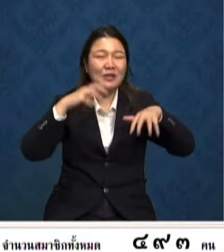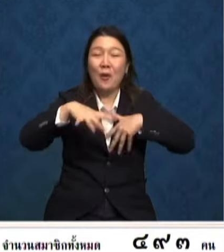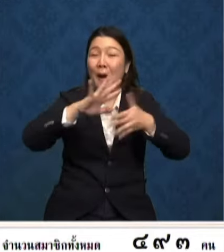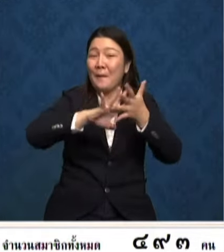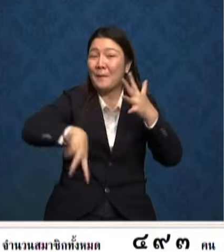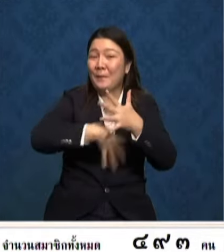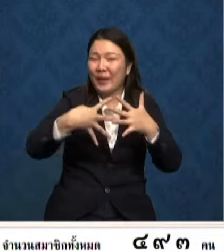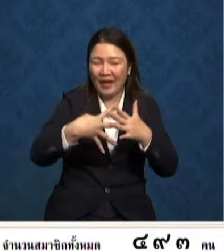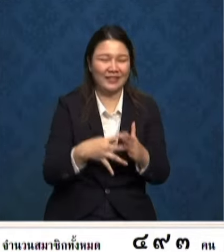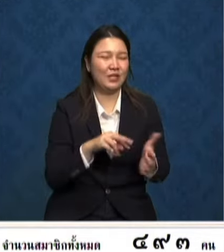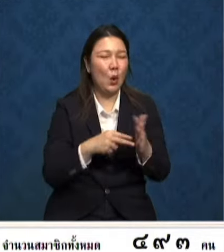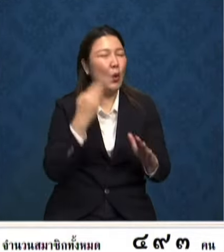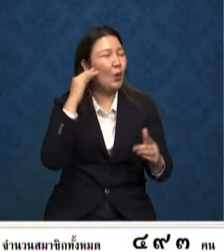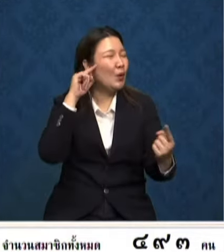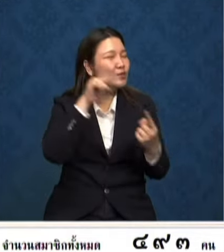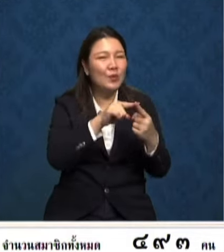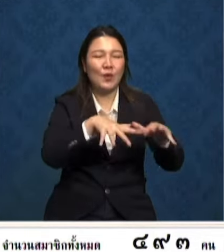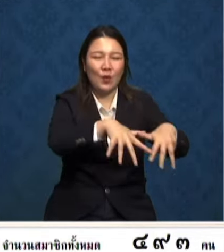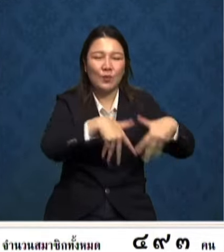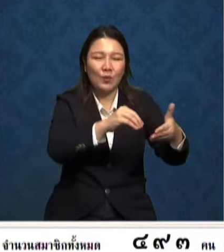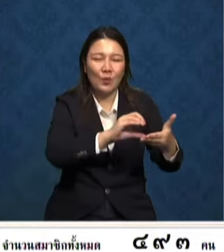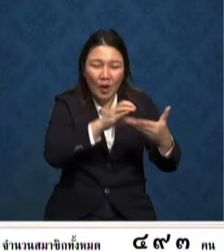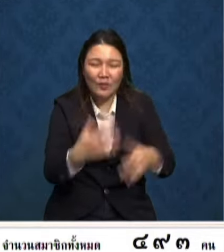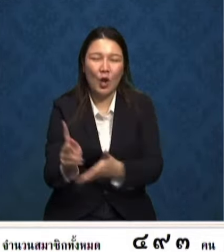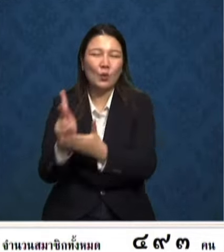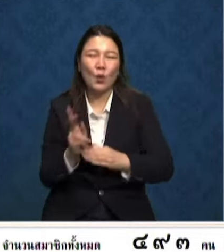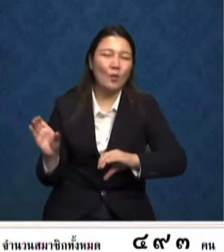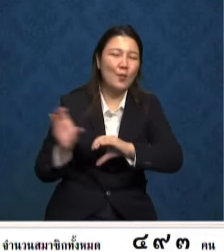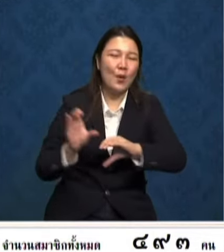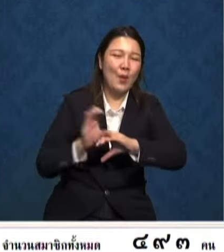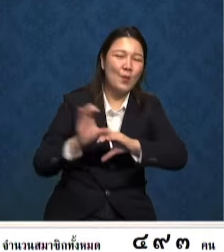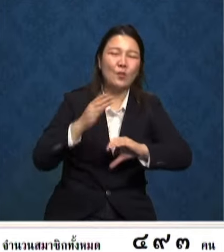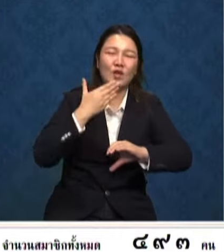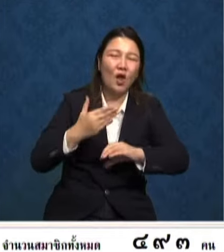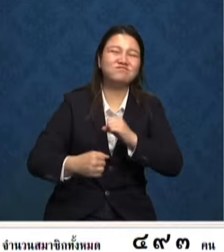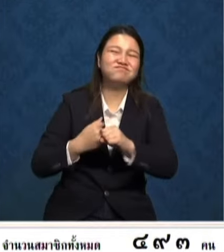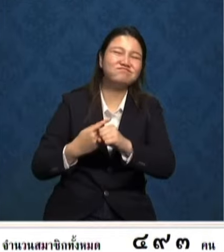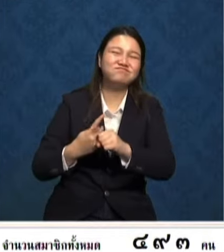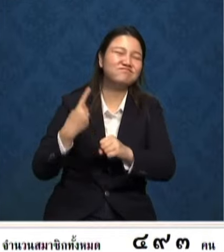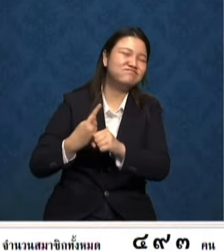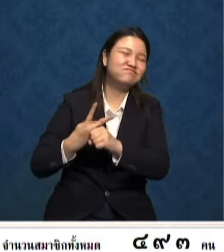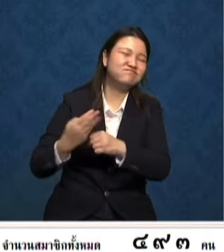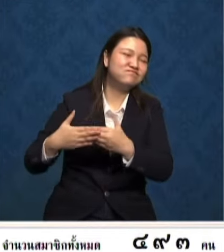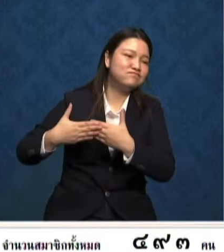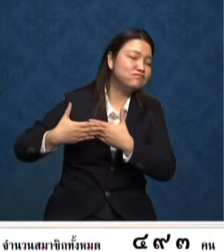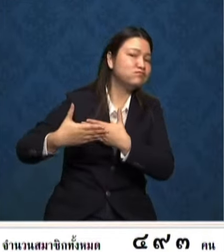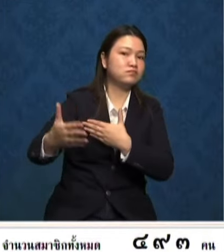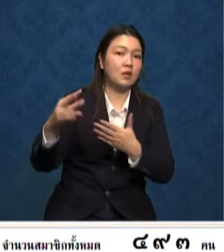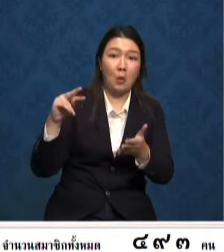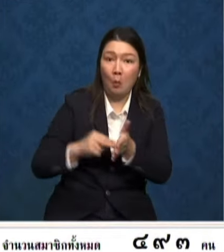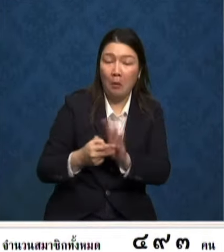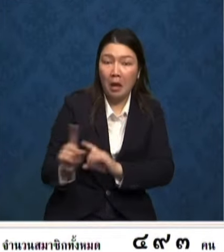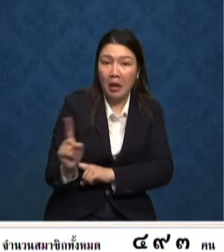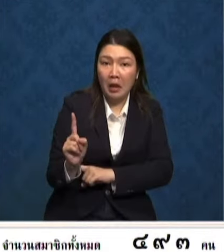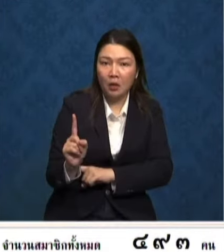ดำเนินไปพร้อมกับการกู้เพื่อชดเชยการขาดดุลทุกปีไปเรื่อยๆแบบนี้เราจ